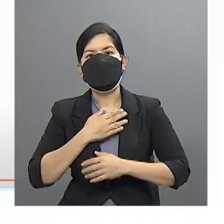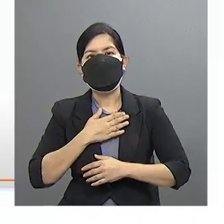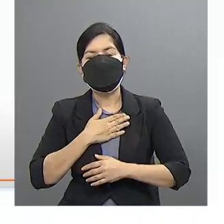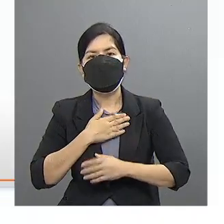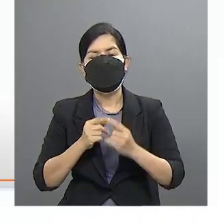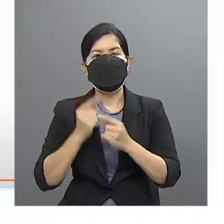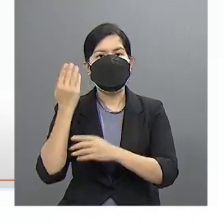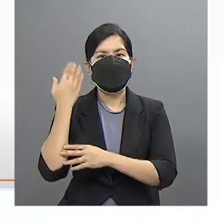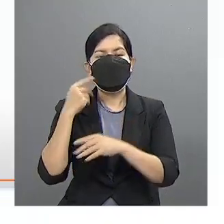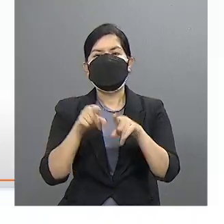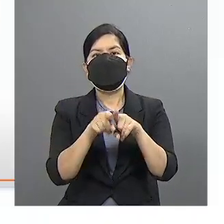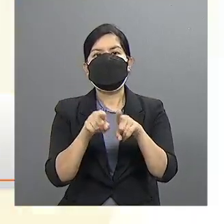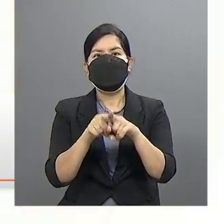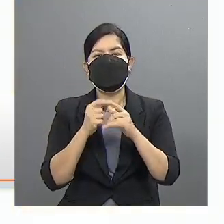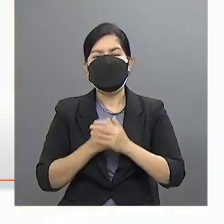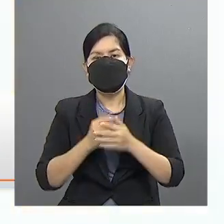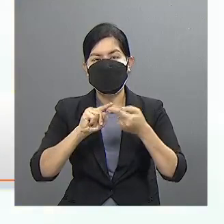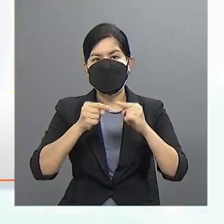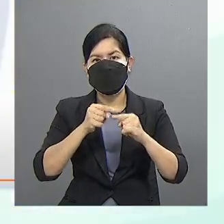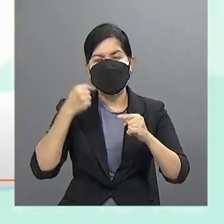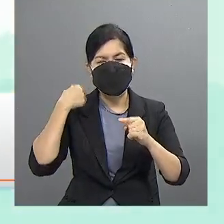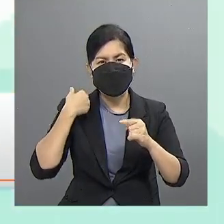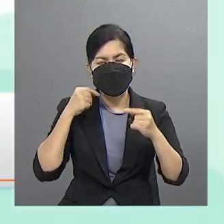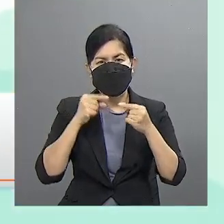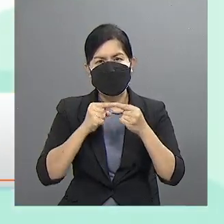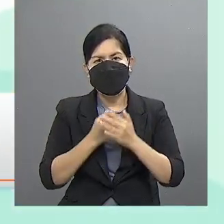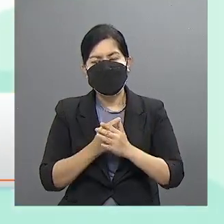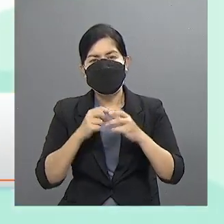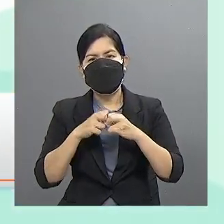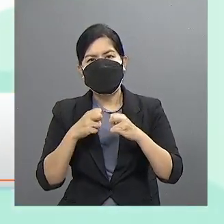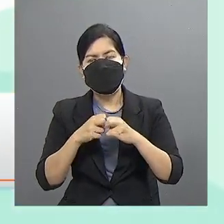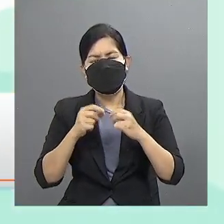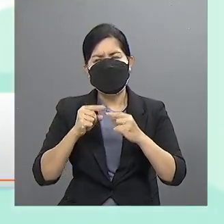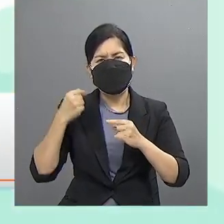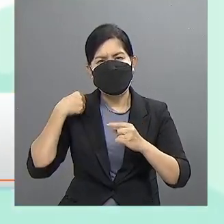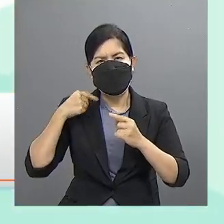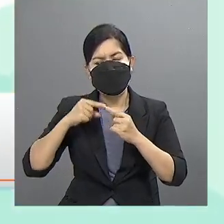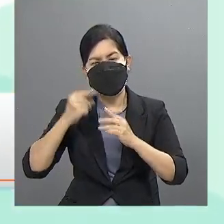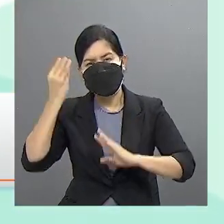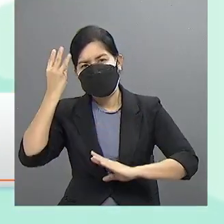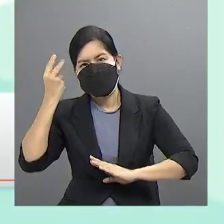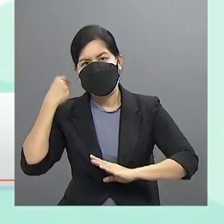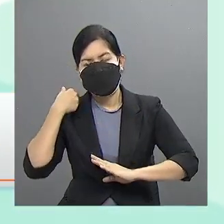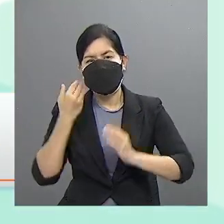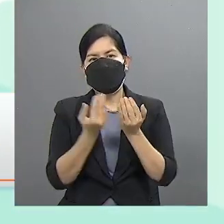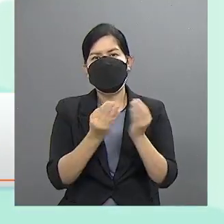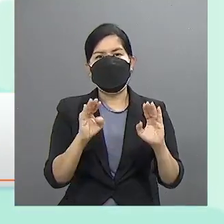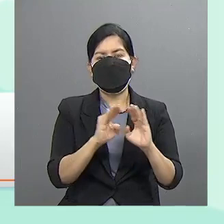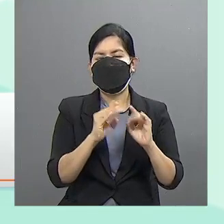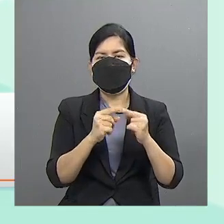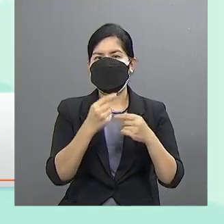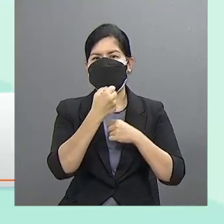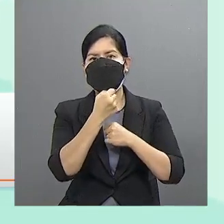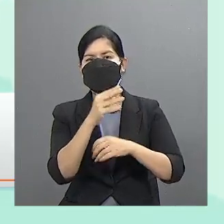กับเพื่อนที่เป็นโรคซึมเศร้าเขาเคยเจอสภาวะแวดล้อมที่ไม่ดีก็คือแบบคนในครอบครัวเขาไม่ฟังเขาเลยอย่างเงี้ยครับแล้วเขาก็ลองย้